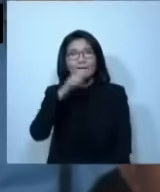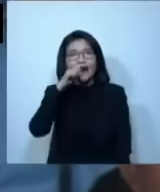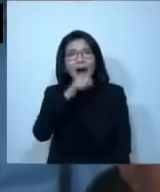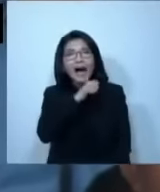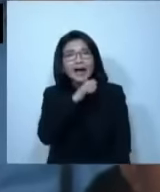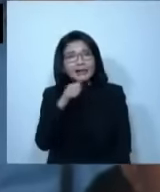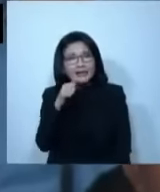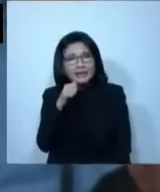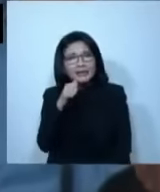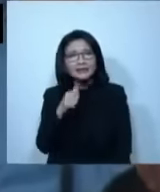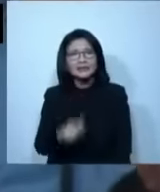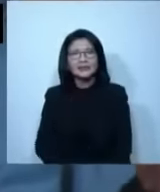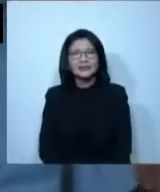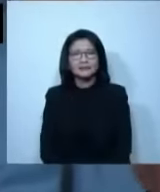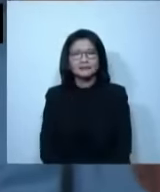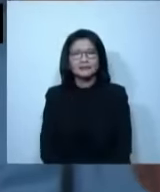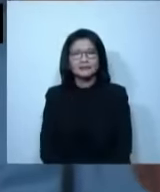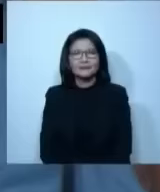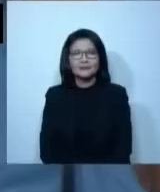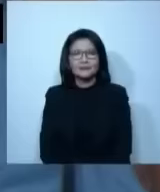memang